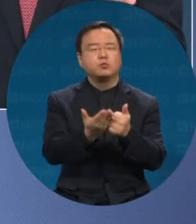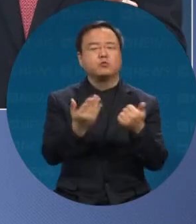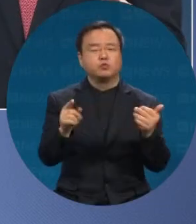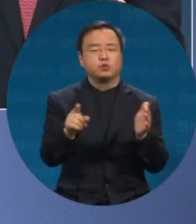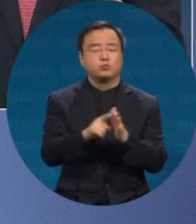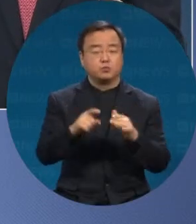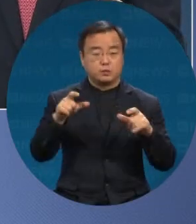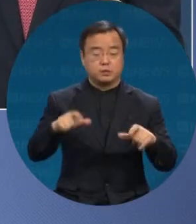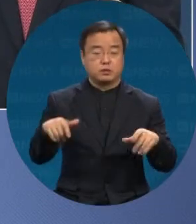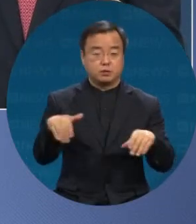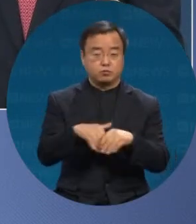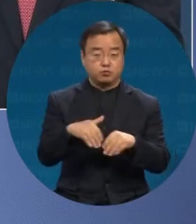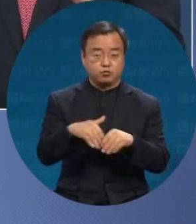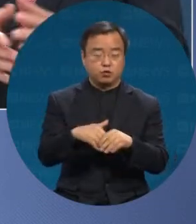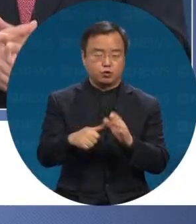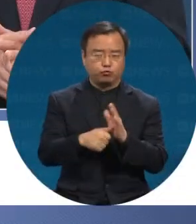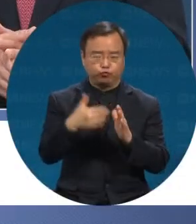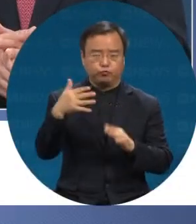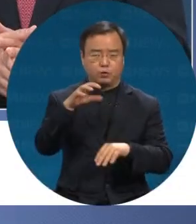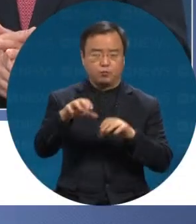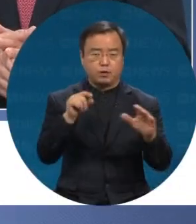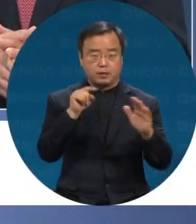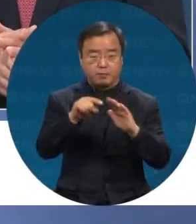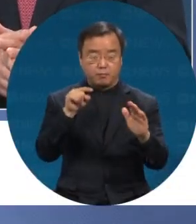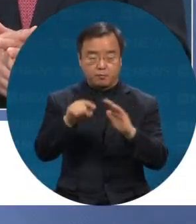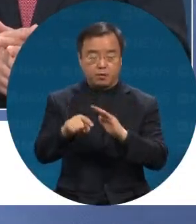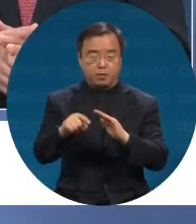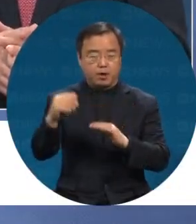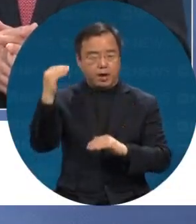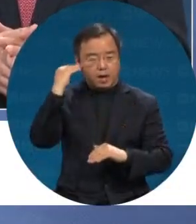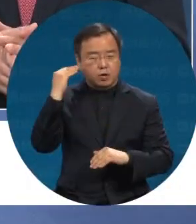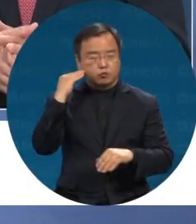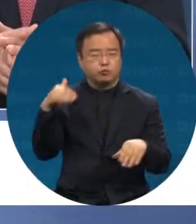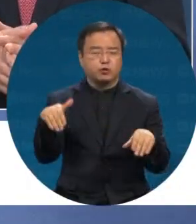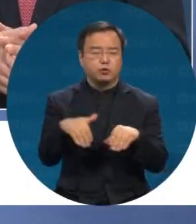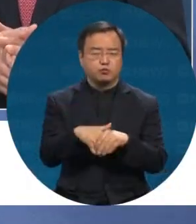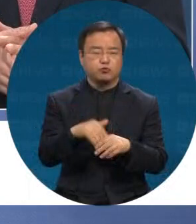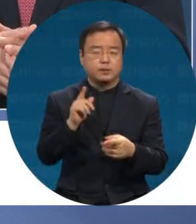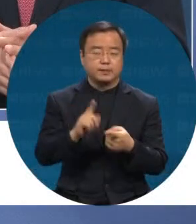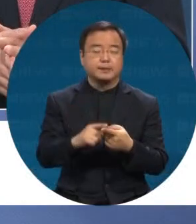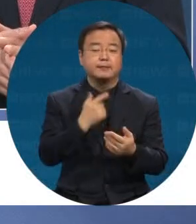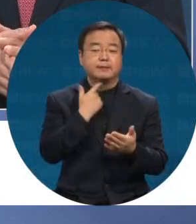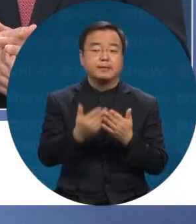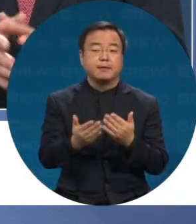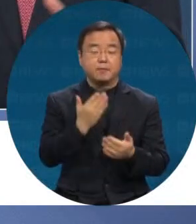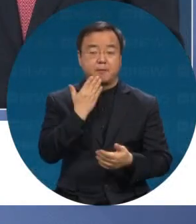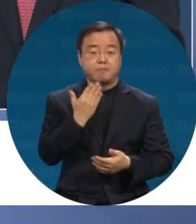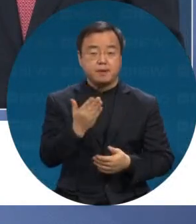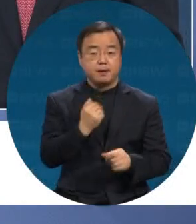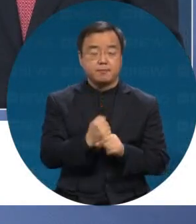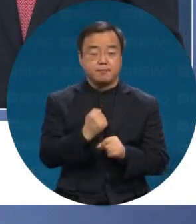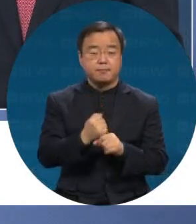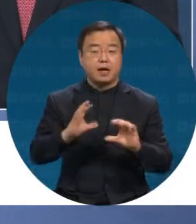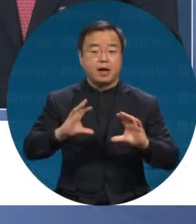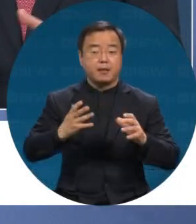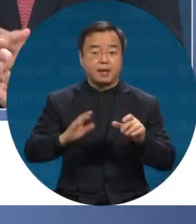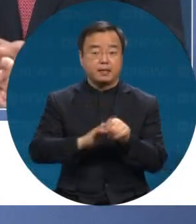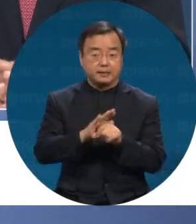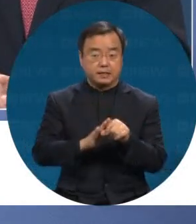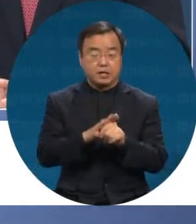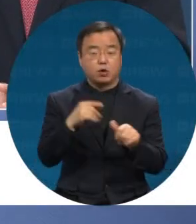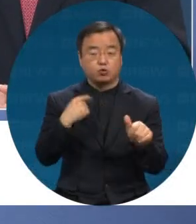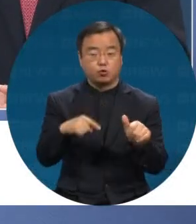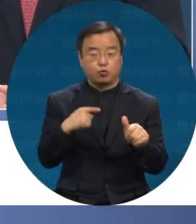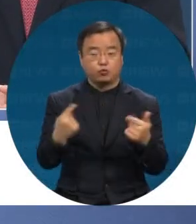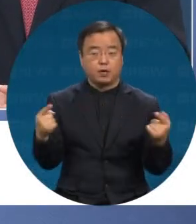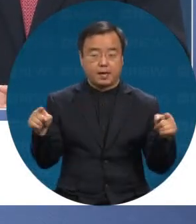지역에 있는 문화유적을 답사를 하고 또 K 문화 좋잖아요 그죠 이걸 갖다가 체험할 수 있도록 하고 나라사랑 오늘도 함께 하고 있다는